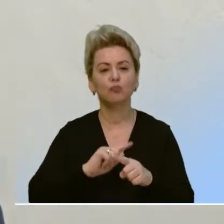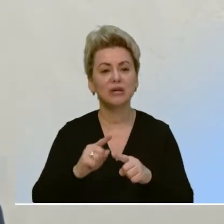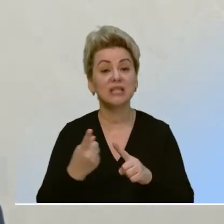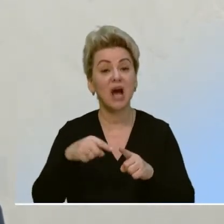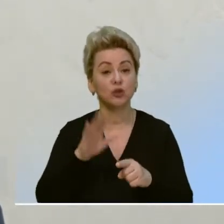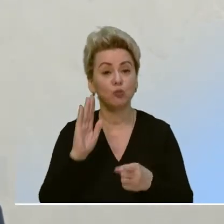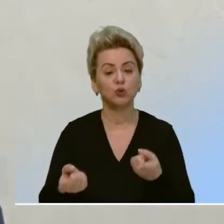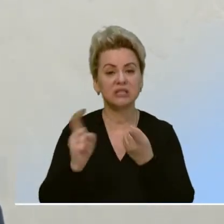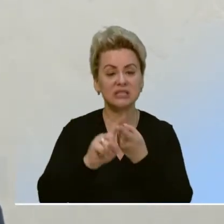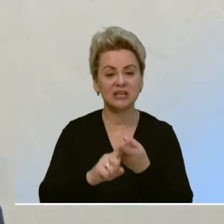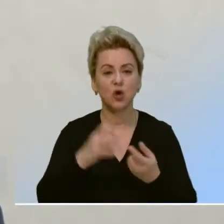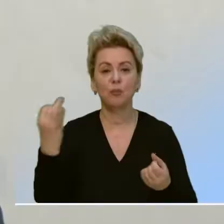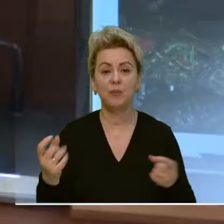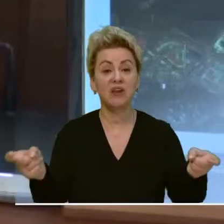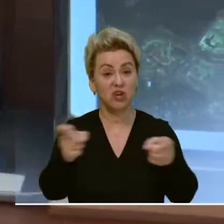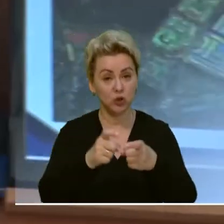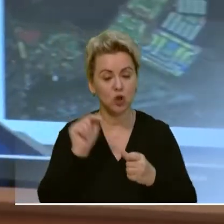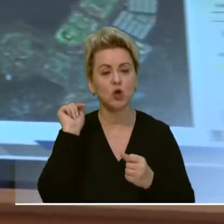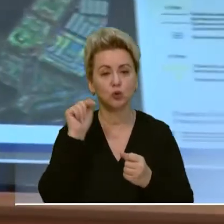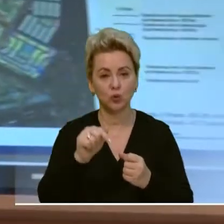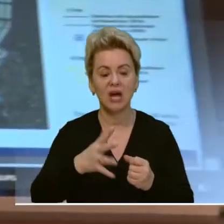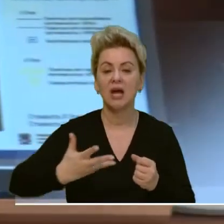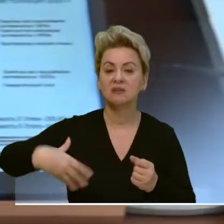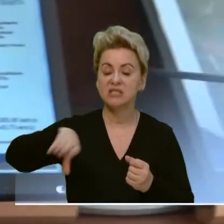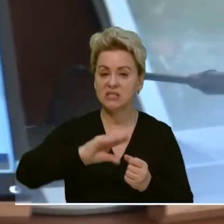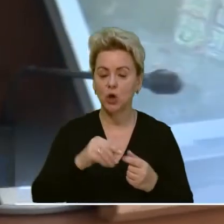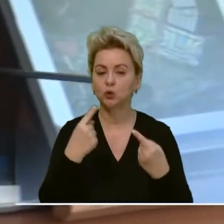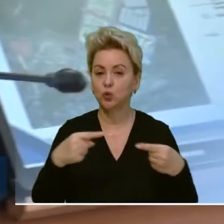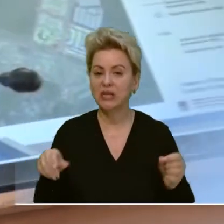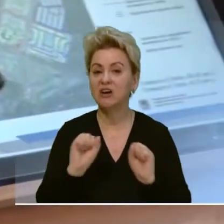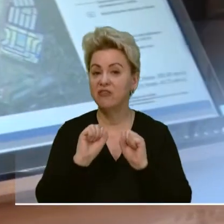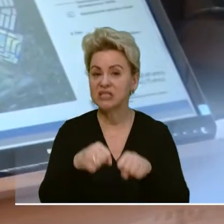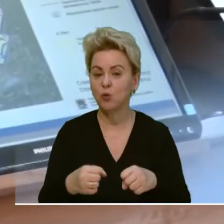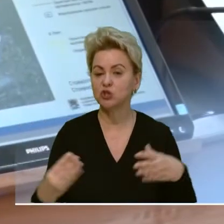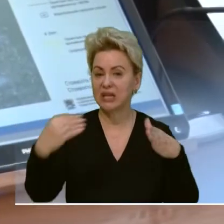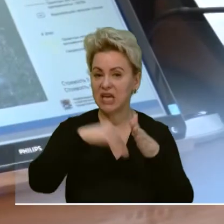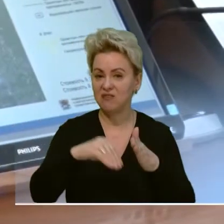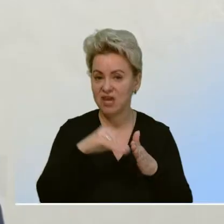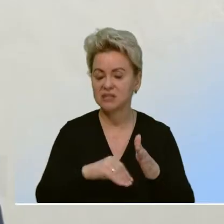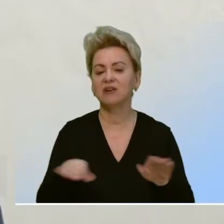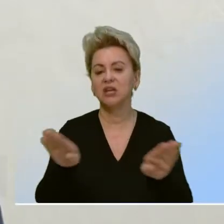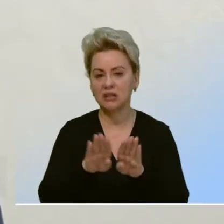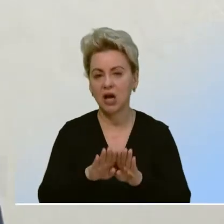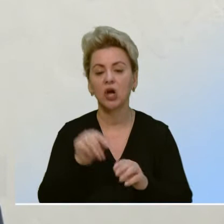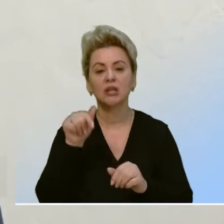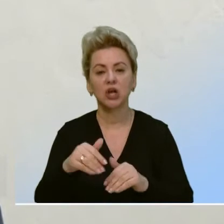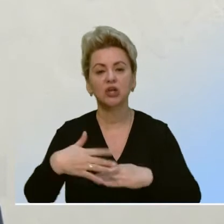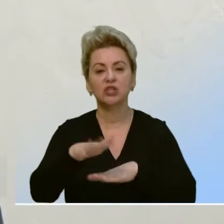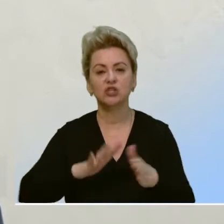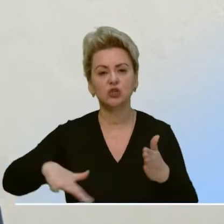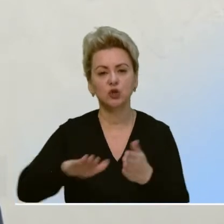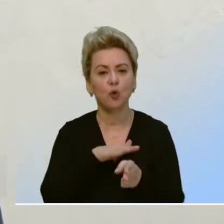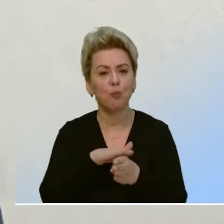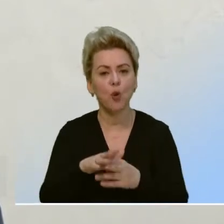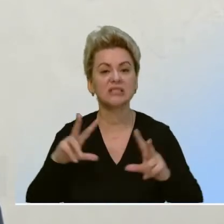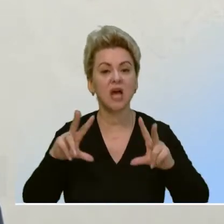От этого будет зависеть привлечение туда всех других возможных инвесторов и так далее, Такие территории должны быть